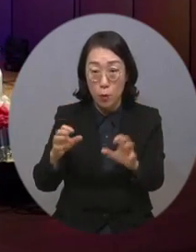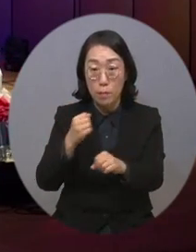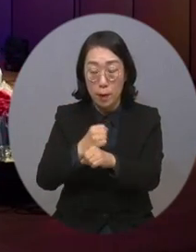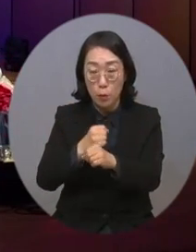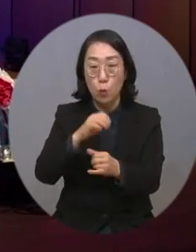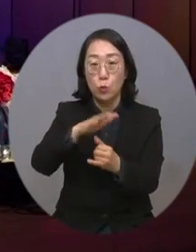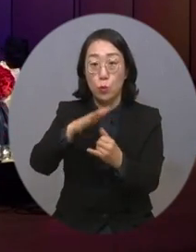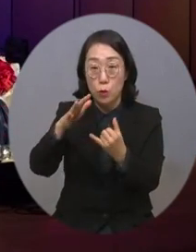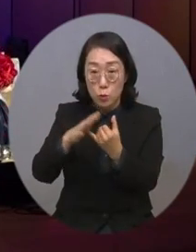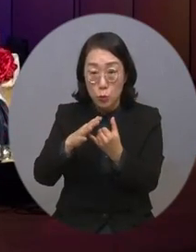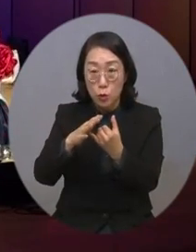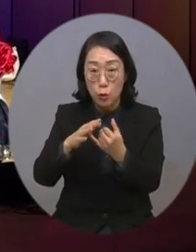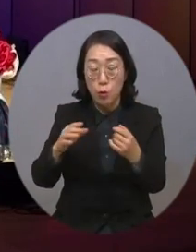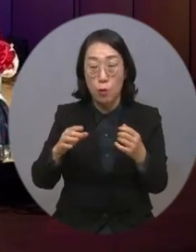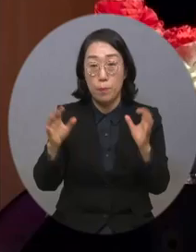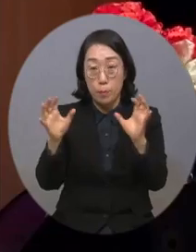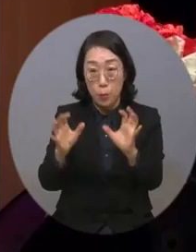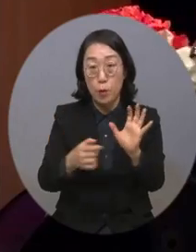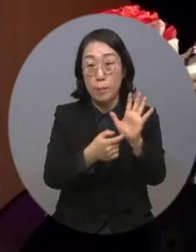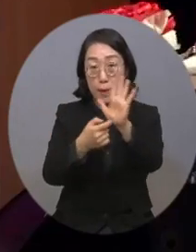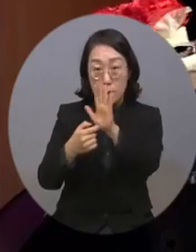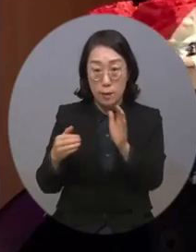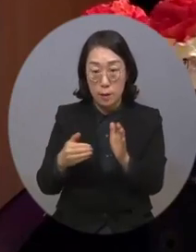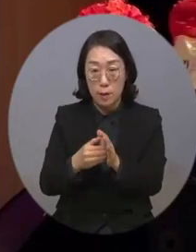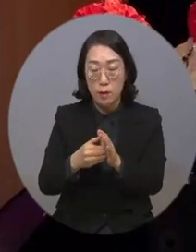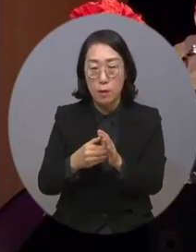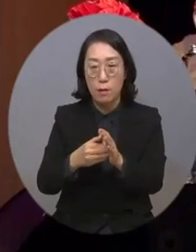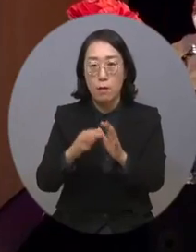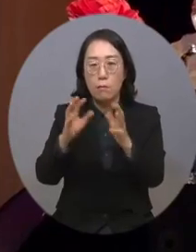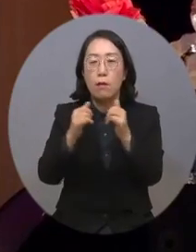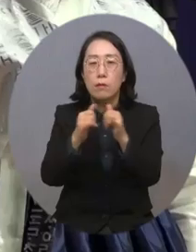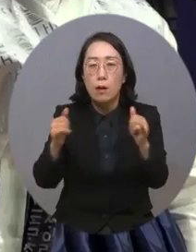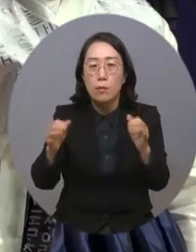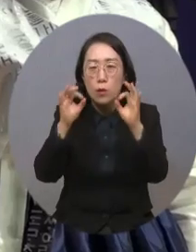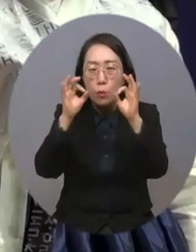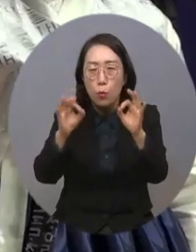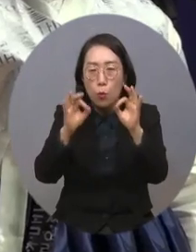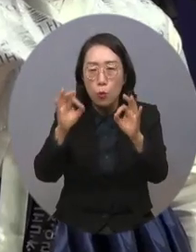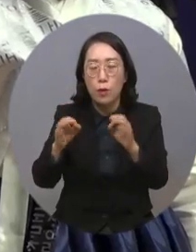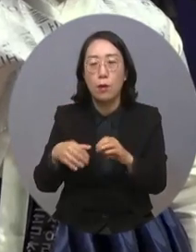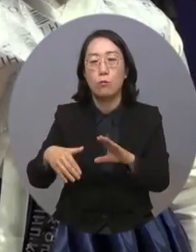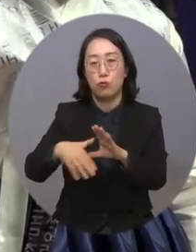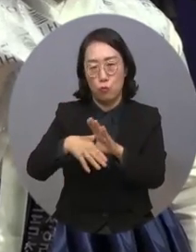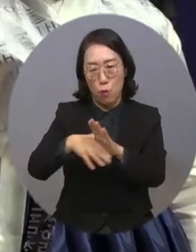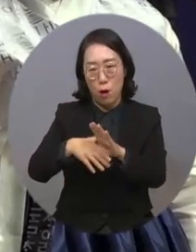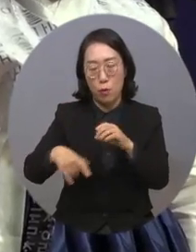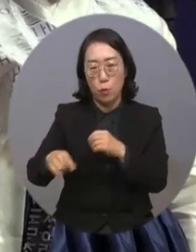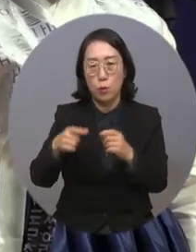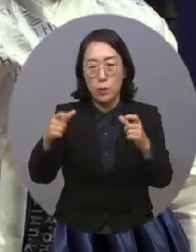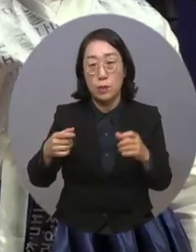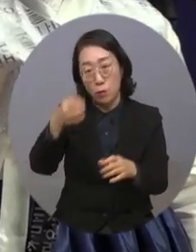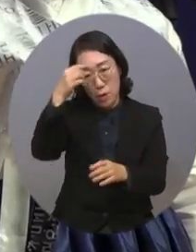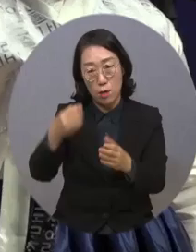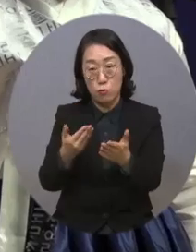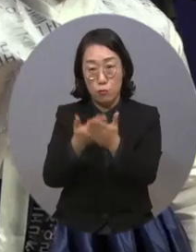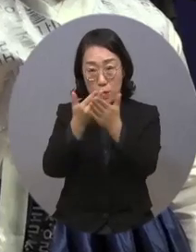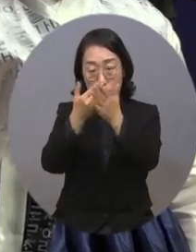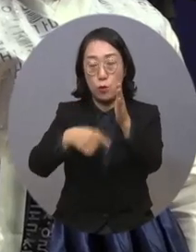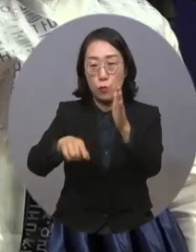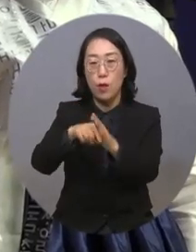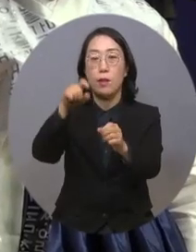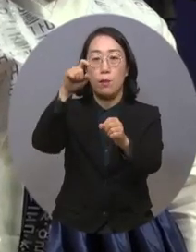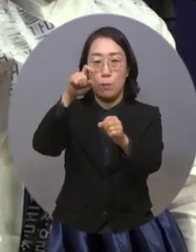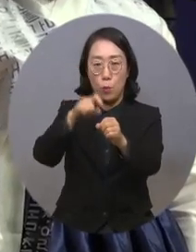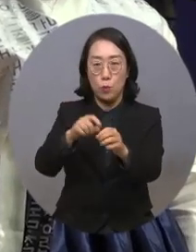보령시립소년소녀합창단이 주관한 이번 정기연주회는 시민의 정서 함양과 지역예술 합창문화의 발전을 도모하기 위한 취지를